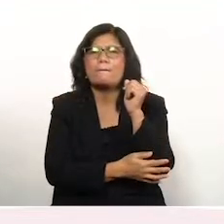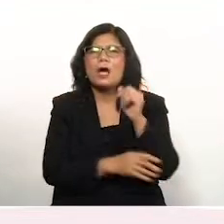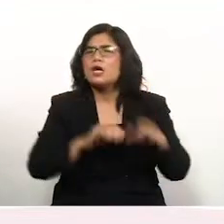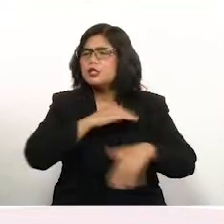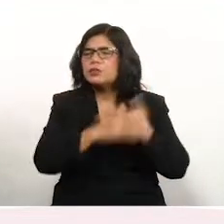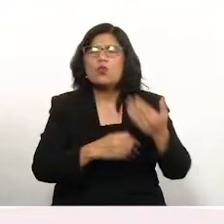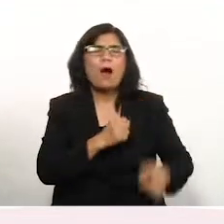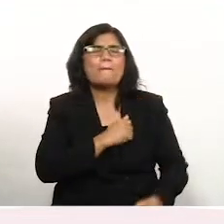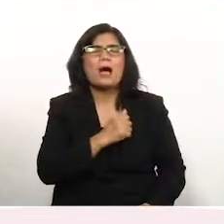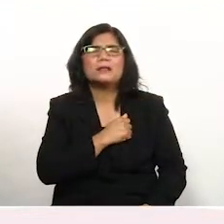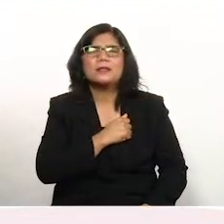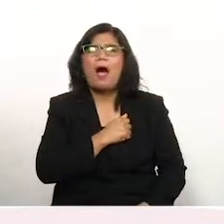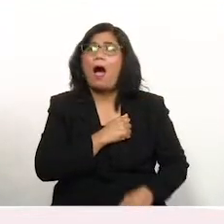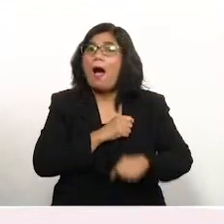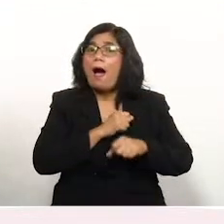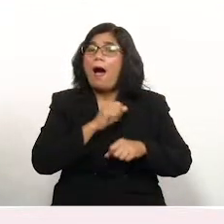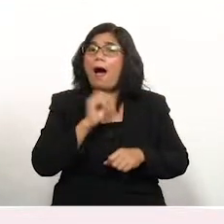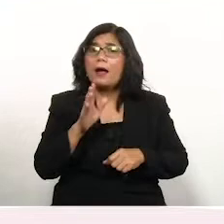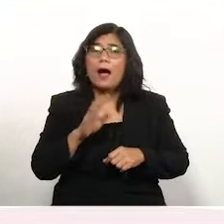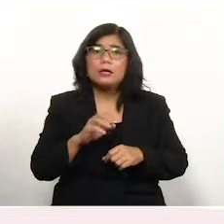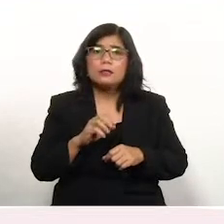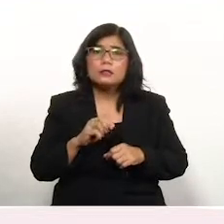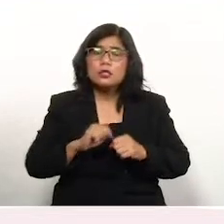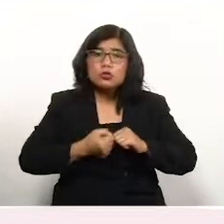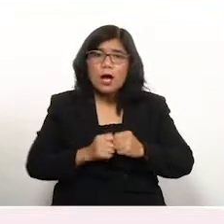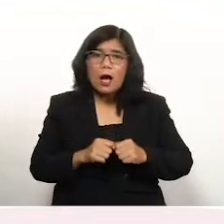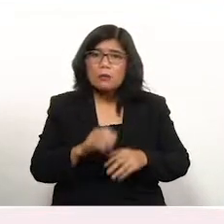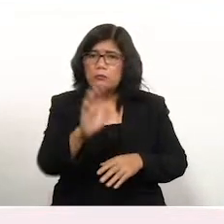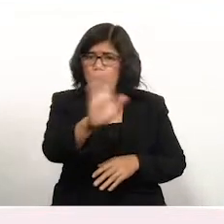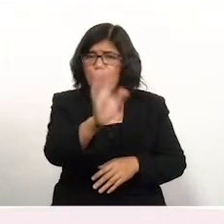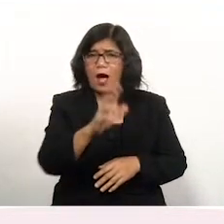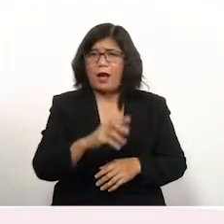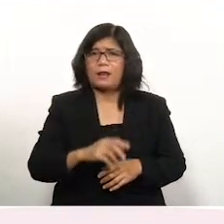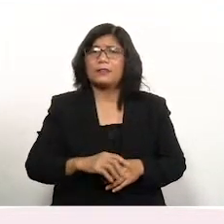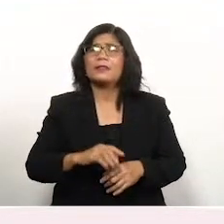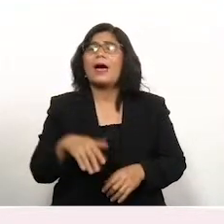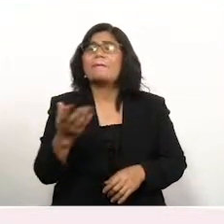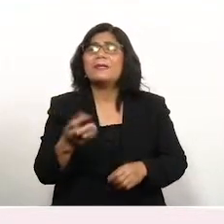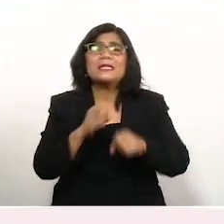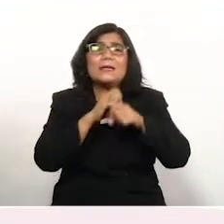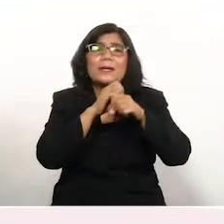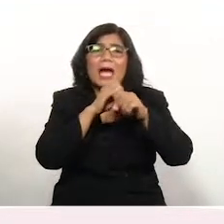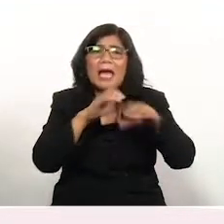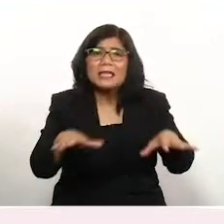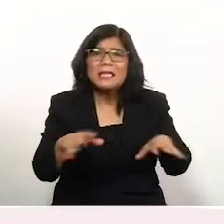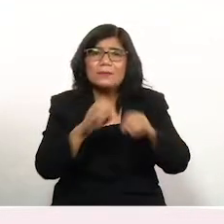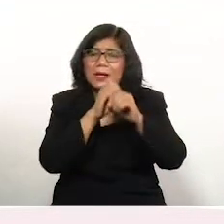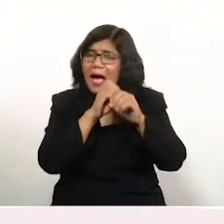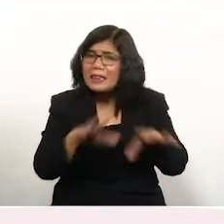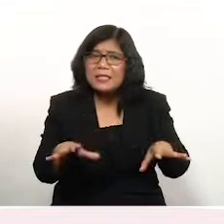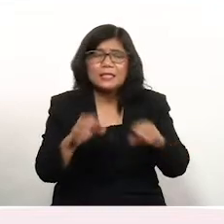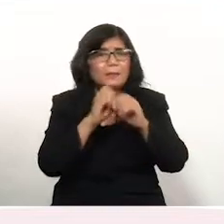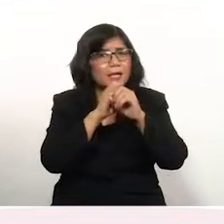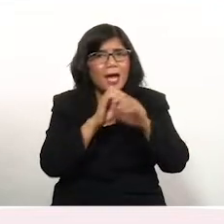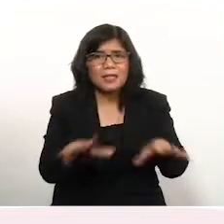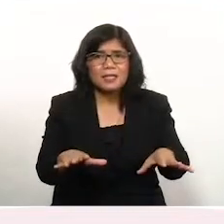Hai segala bangsa akan by susah Karno diberkati the river cute diberkati